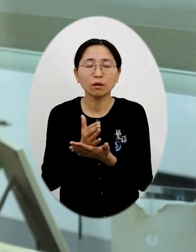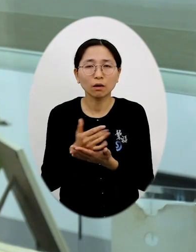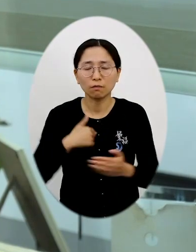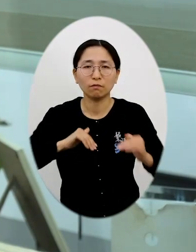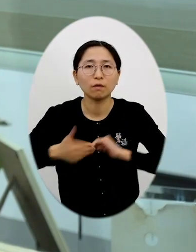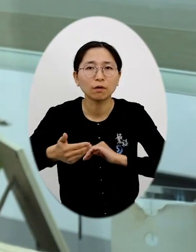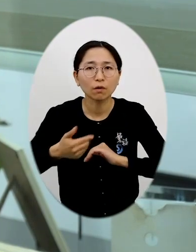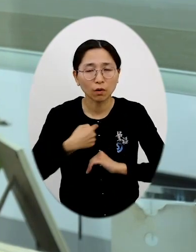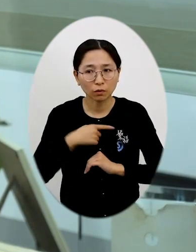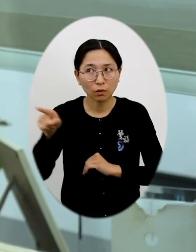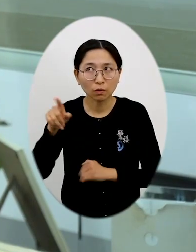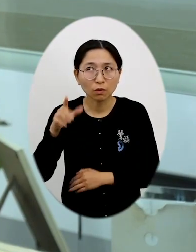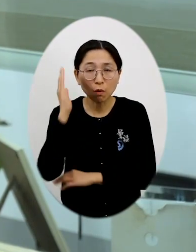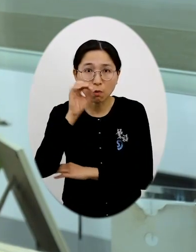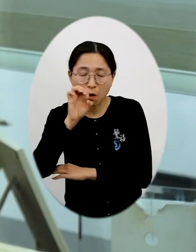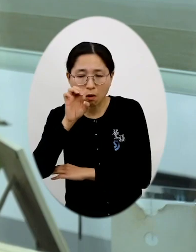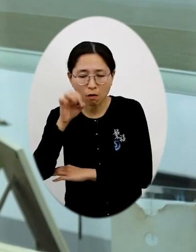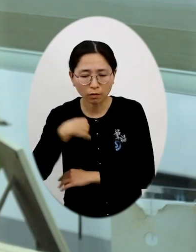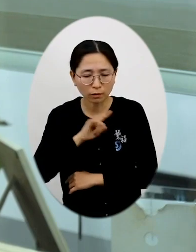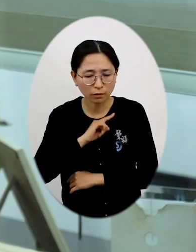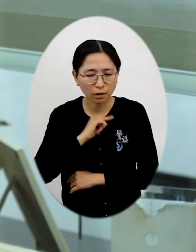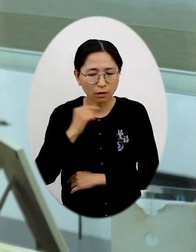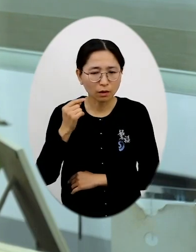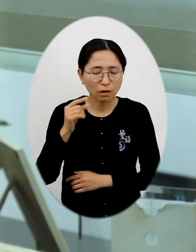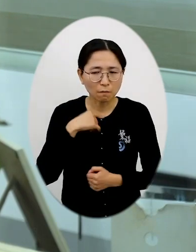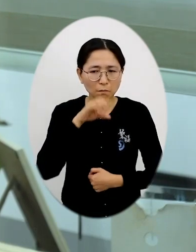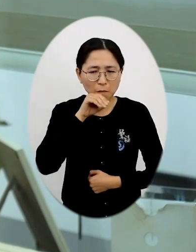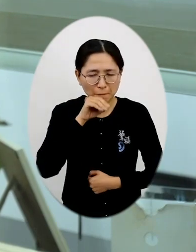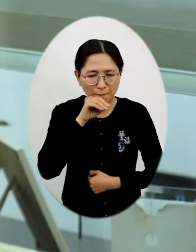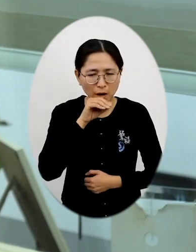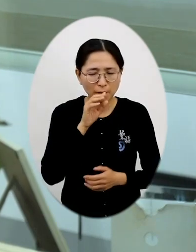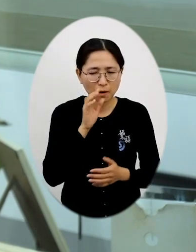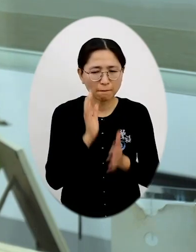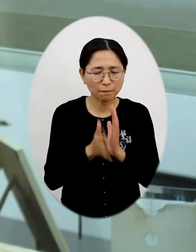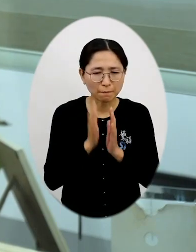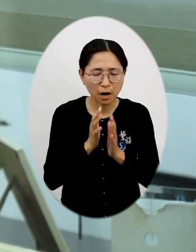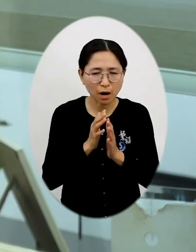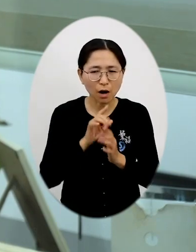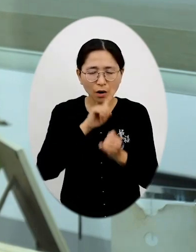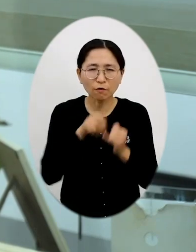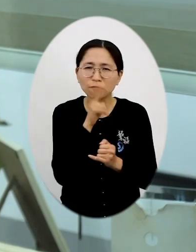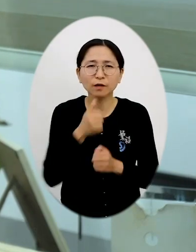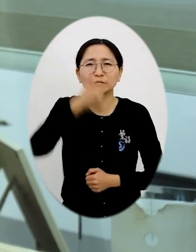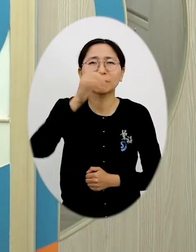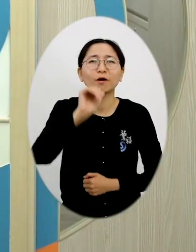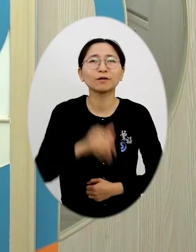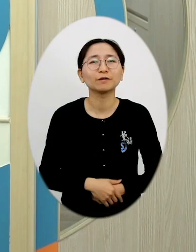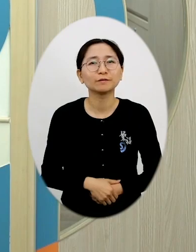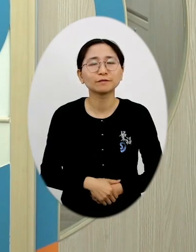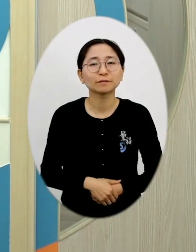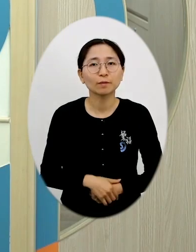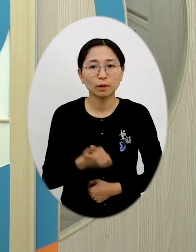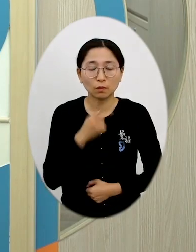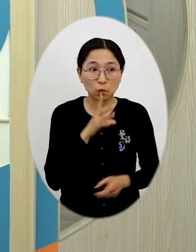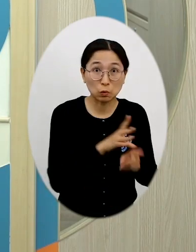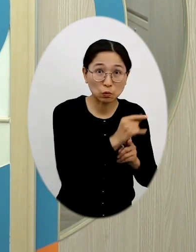很奇怪的，我就調轉，我要將我講者講嗰番説話，我要自己再口噏噏講一次，跟住一路打，先至打得到咯。